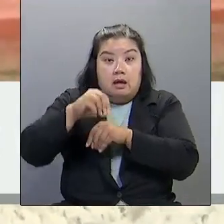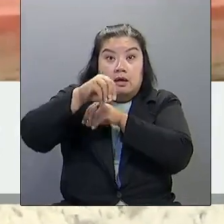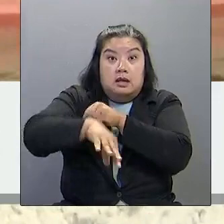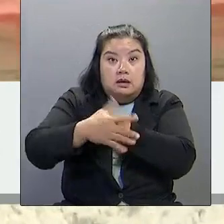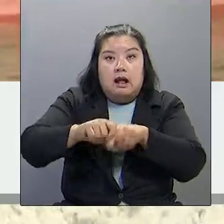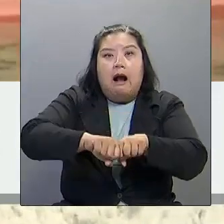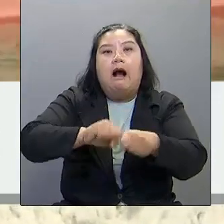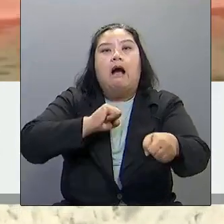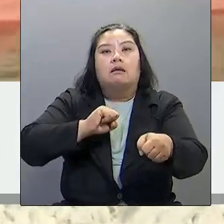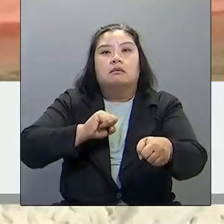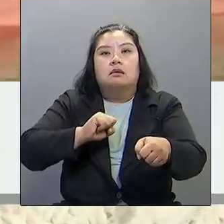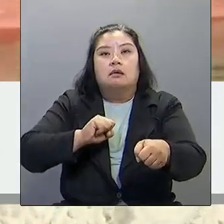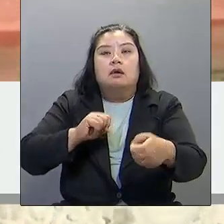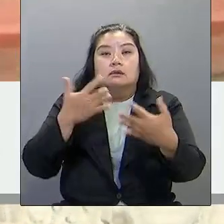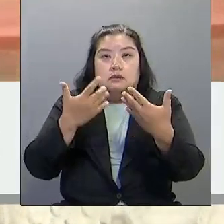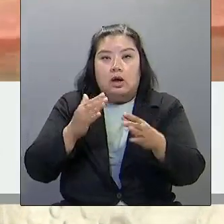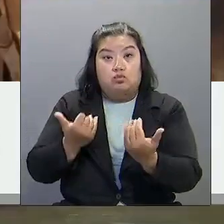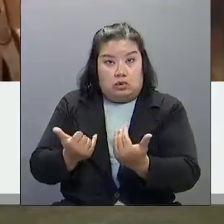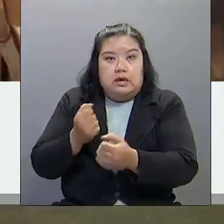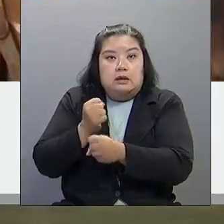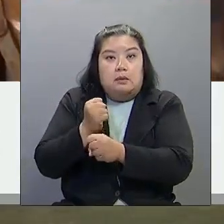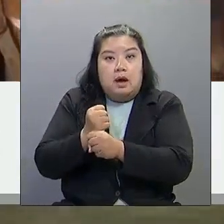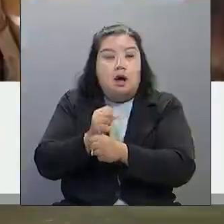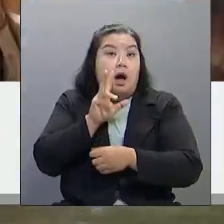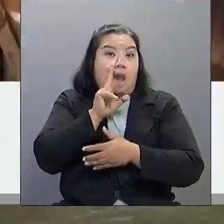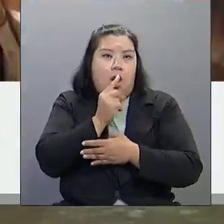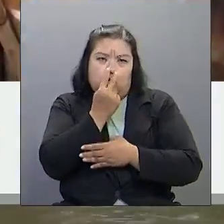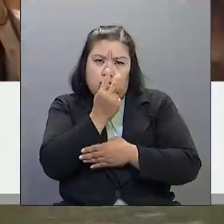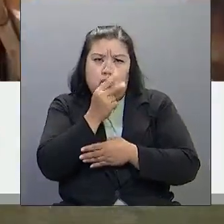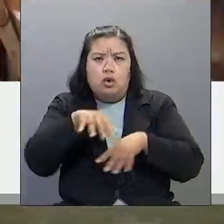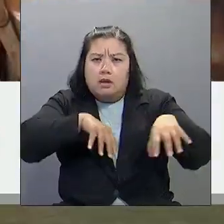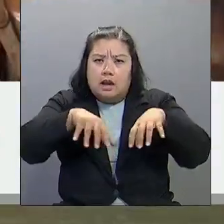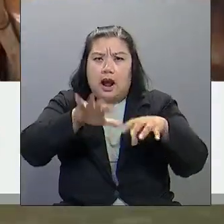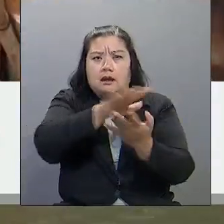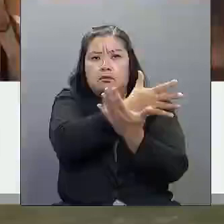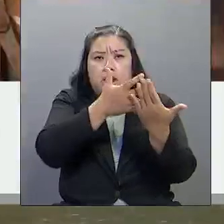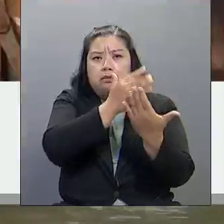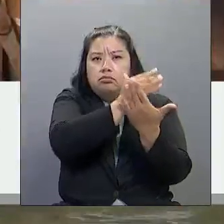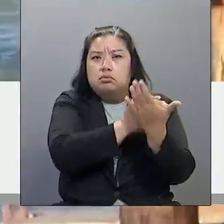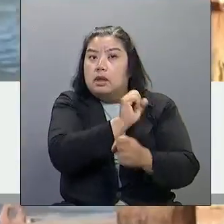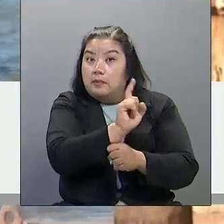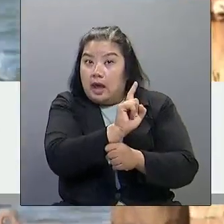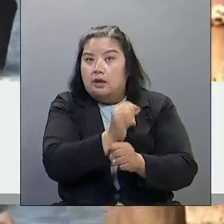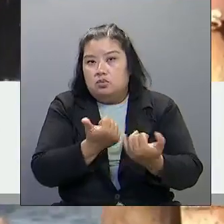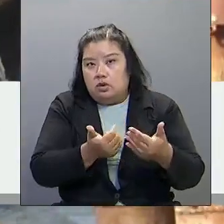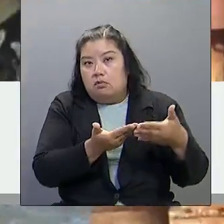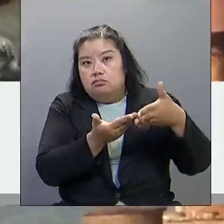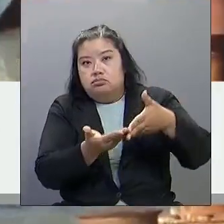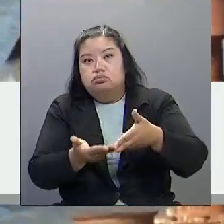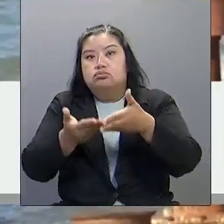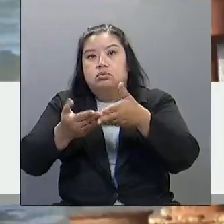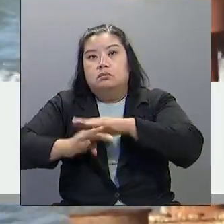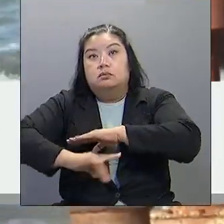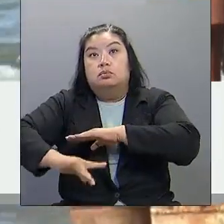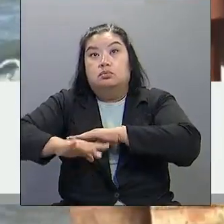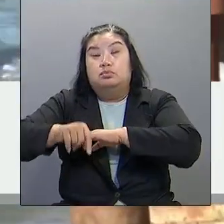ะเลล่าสุดทีมข่าวลงพื้นที่ไปติดตามแผนการกู้เรือลำนี้ปรากฏว่าเรือถูกคลื่นซัดเข้ามาติดอยู่ริมชายห